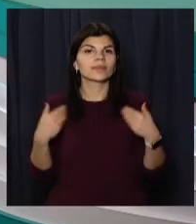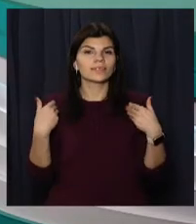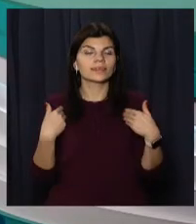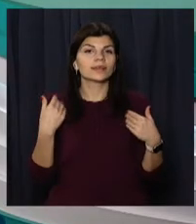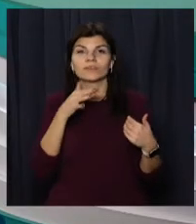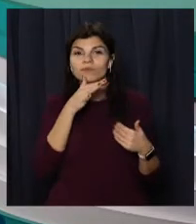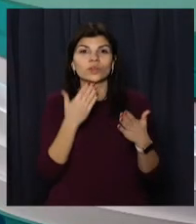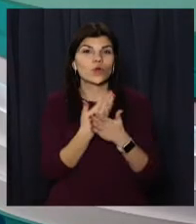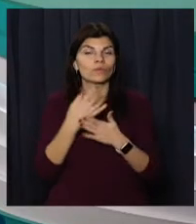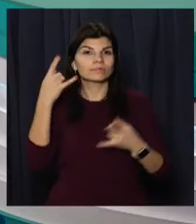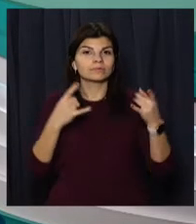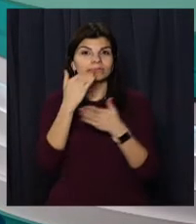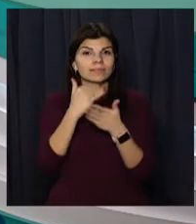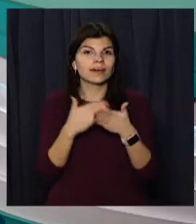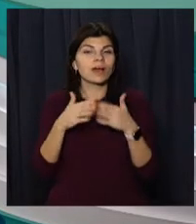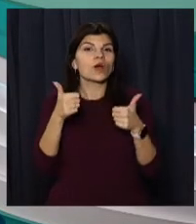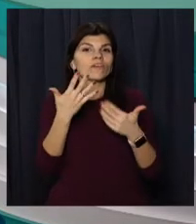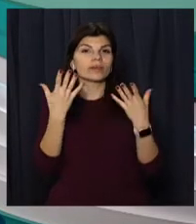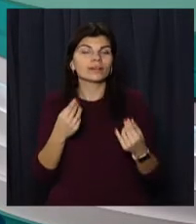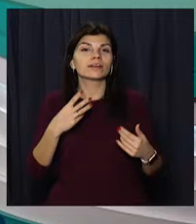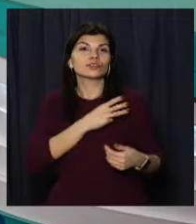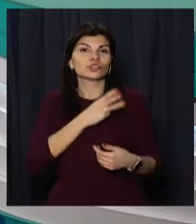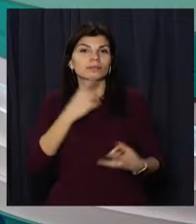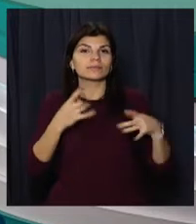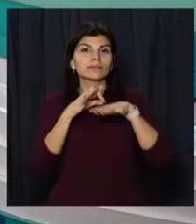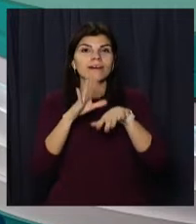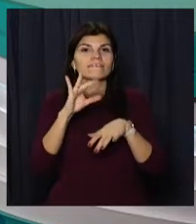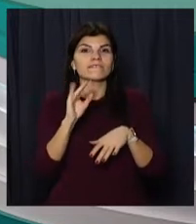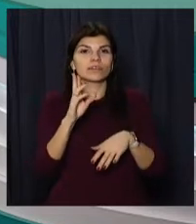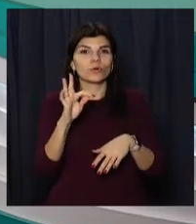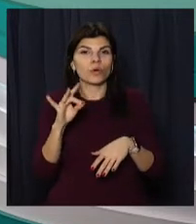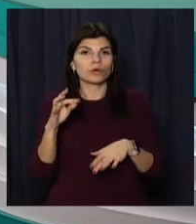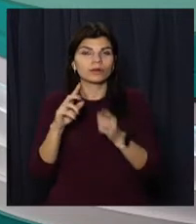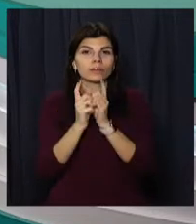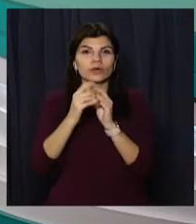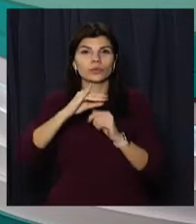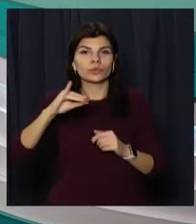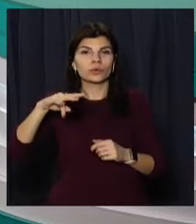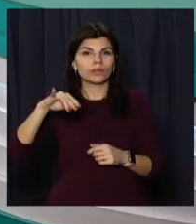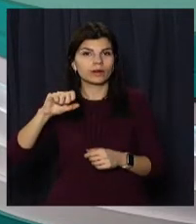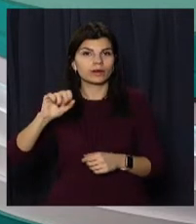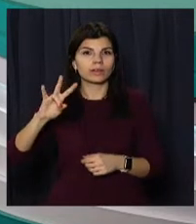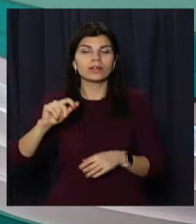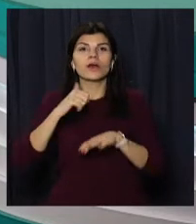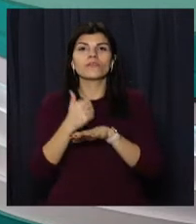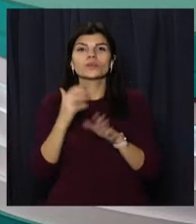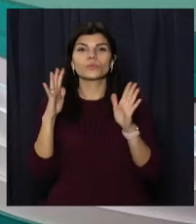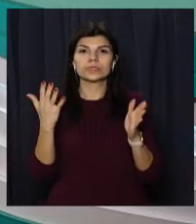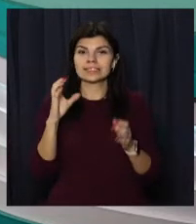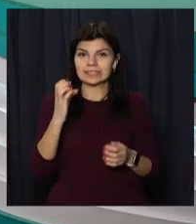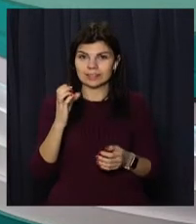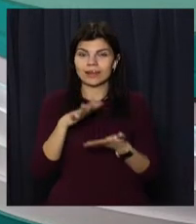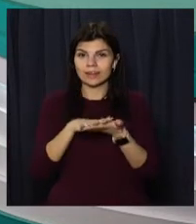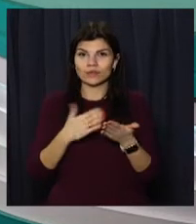Вітаю! Час новин на відкритому. Вдалого дня вам бажають Вікторія Вахрушина та сурдоперекладачка Юліана Пуговкіна. І про головні події